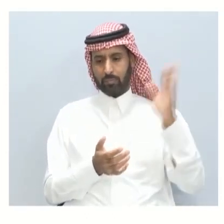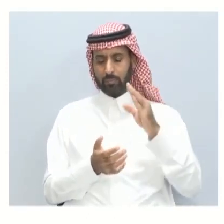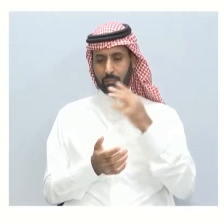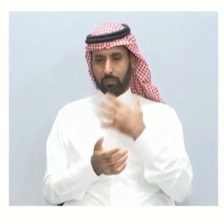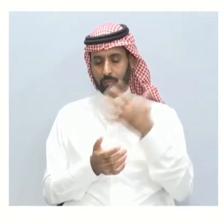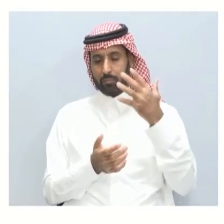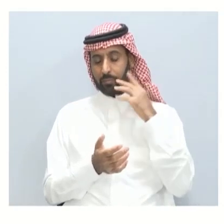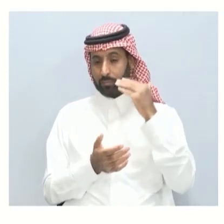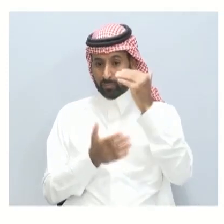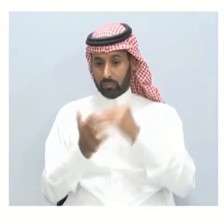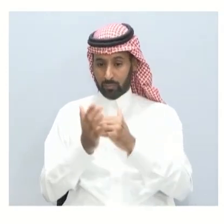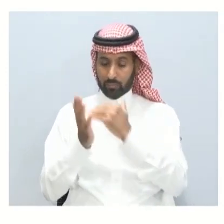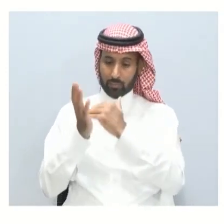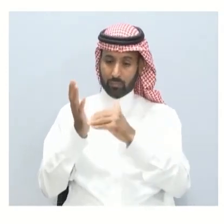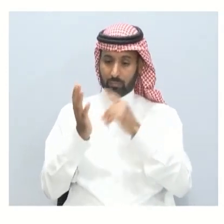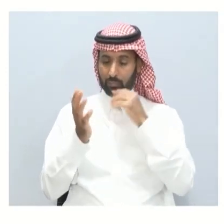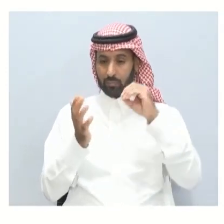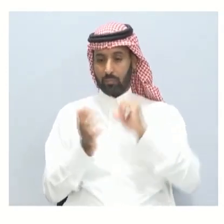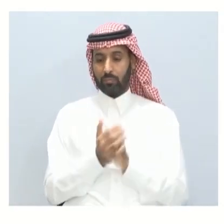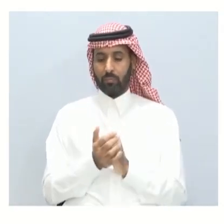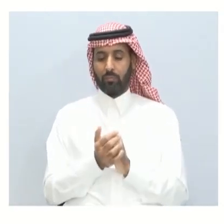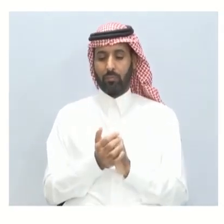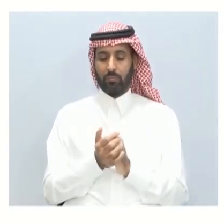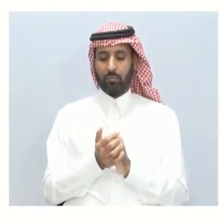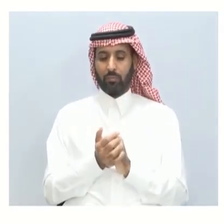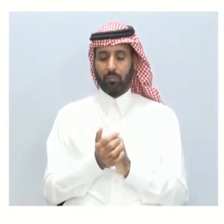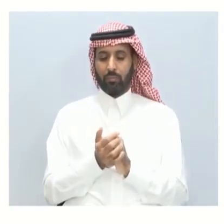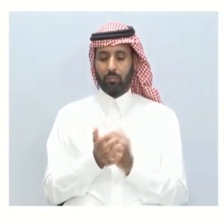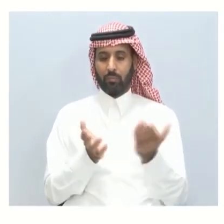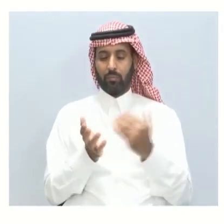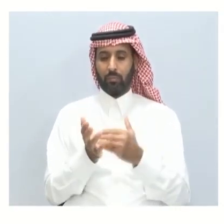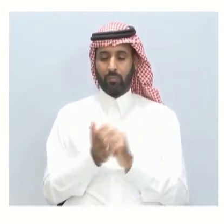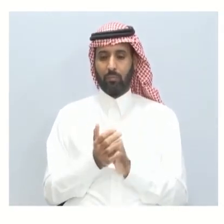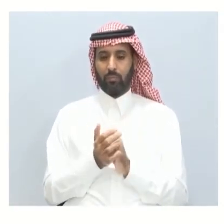ستجده اسفل الاكسجين بالنسبه